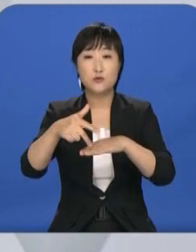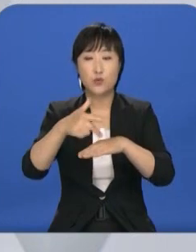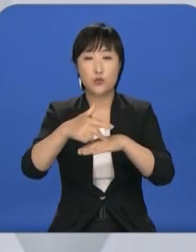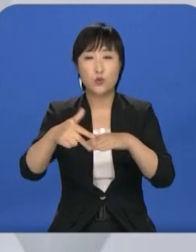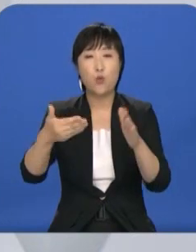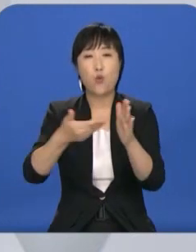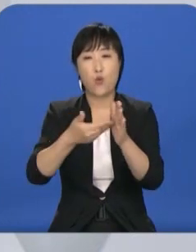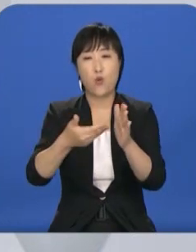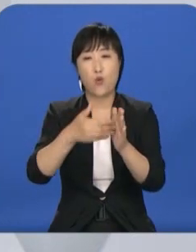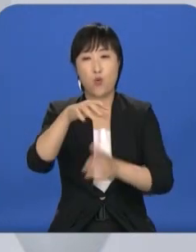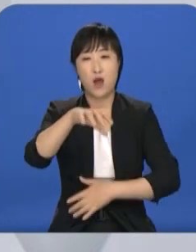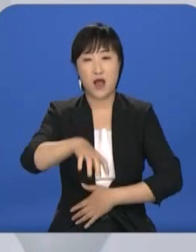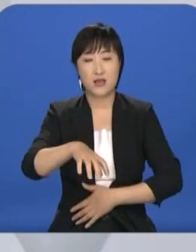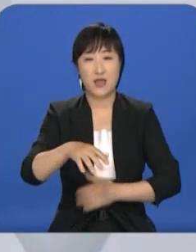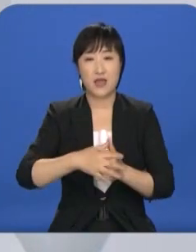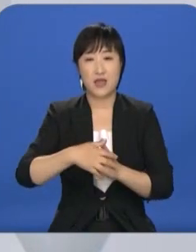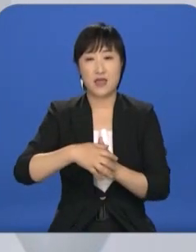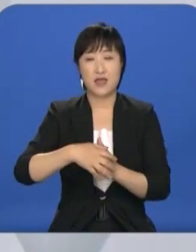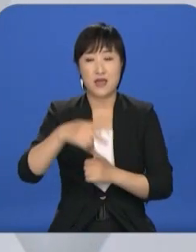팽목리에